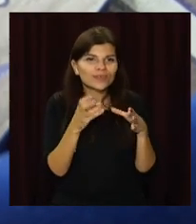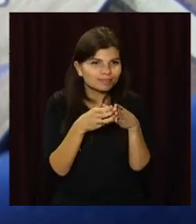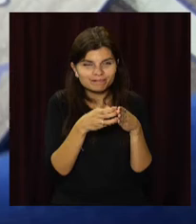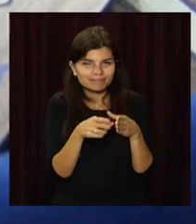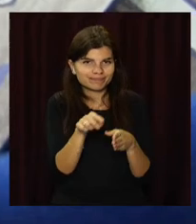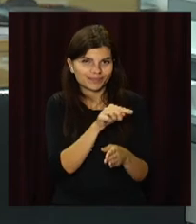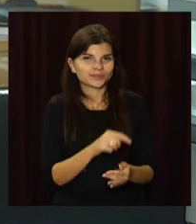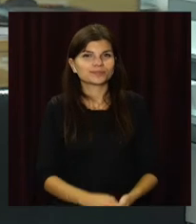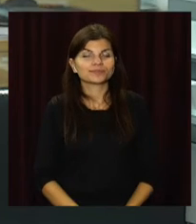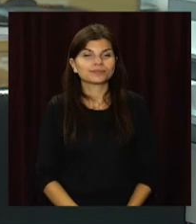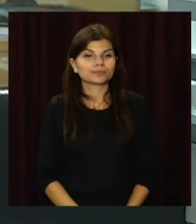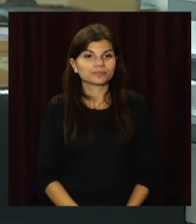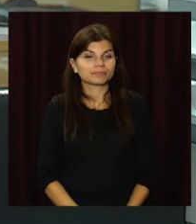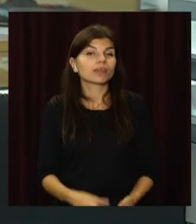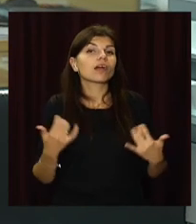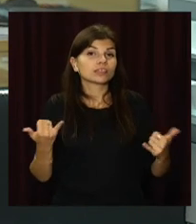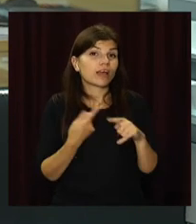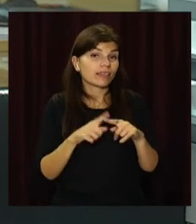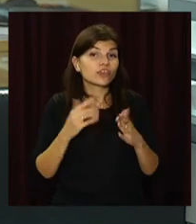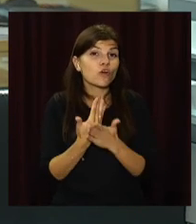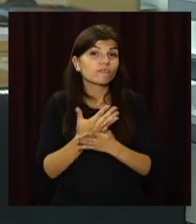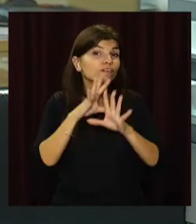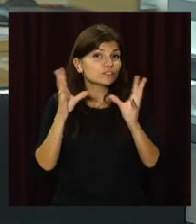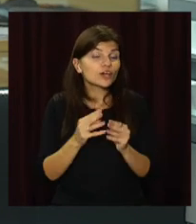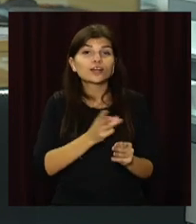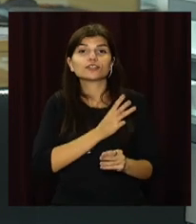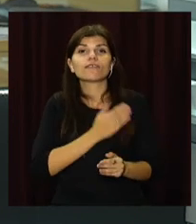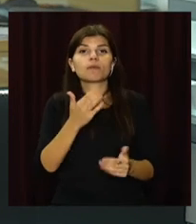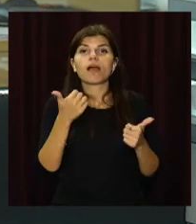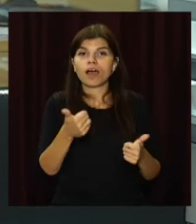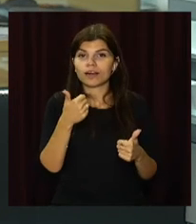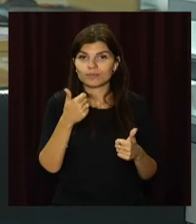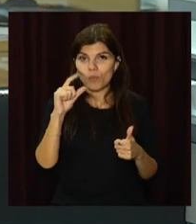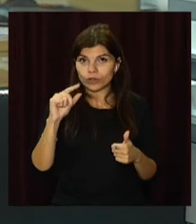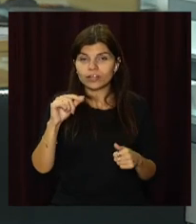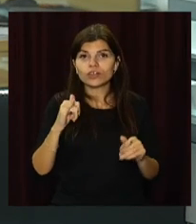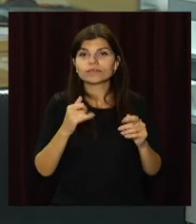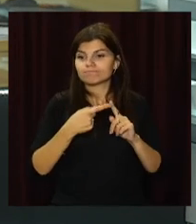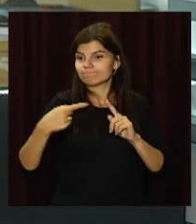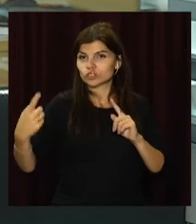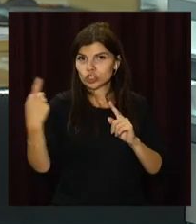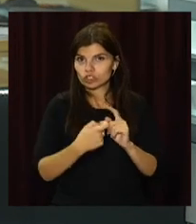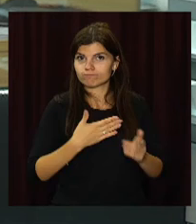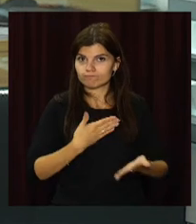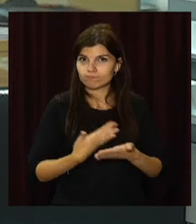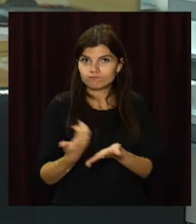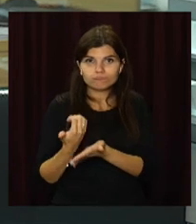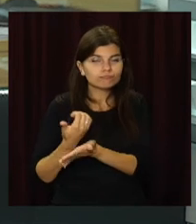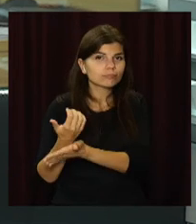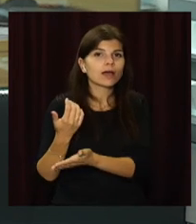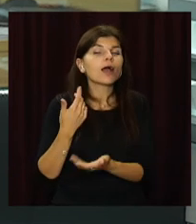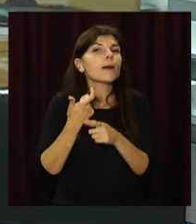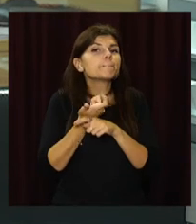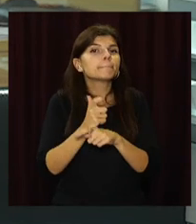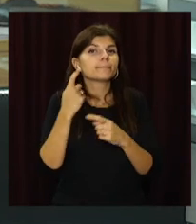«Відкритий». На цьому у мене все. Бажаю вам гарного понеділка та вдалого початку робочого тижня. Більше інформації